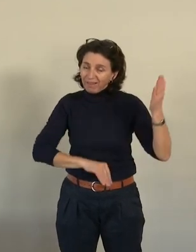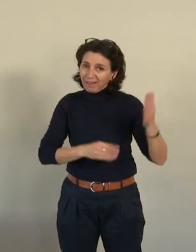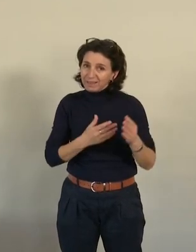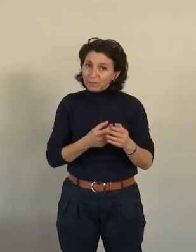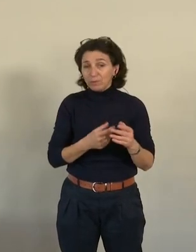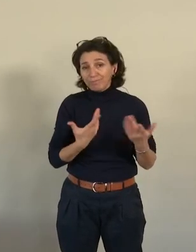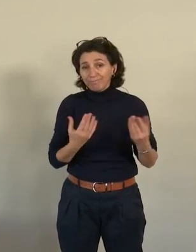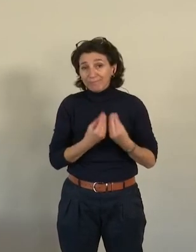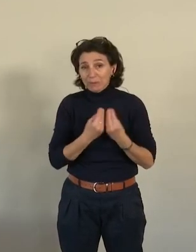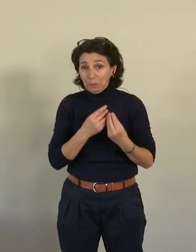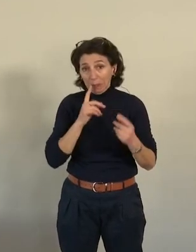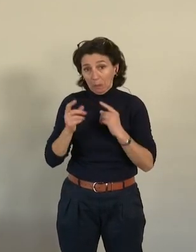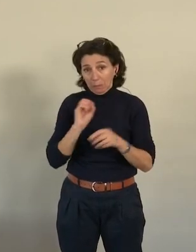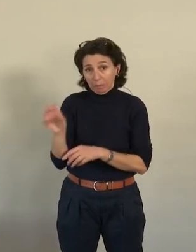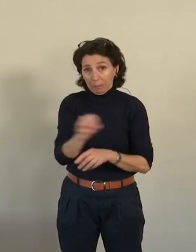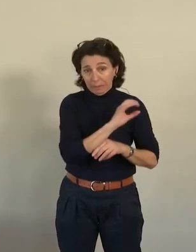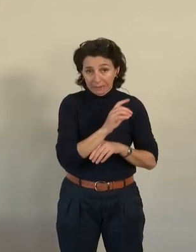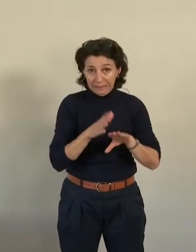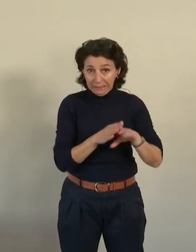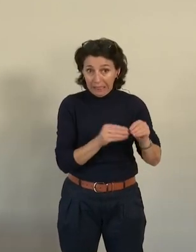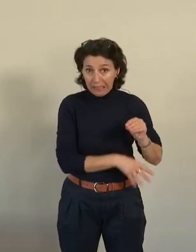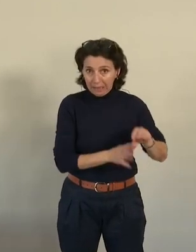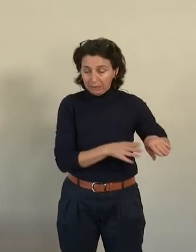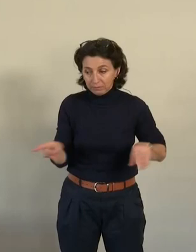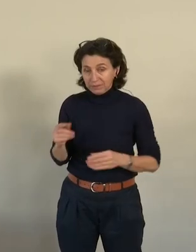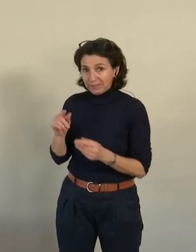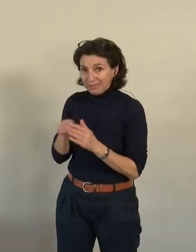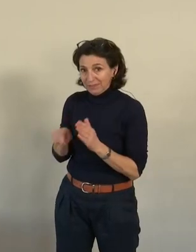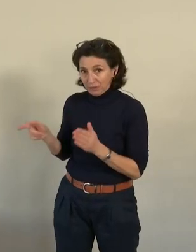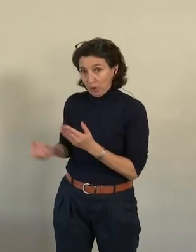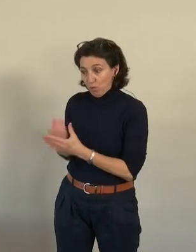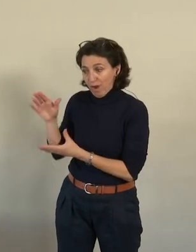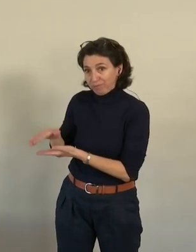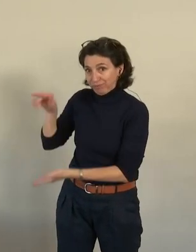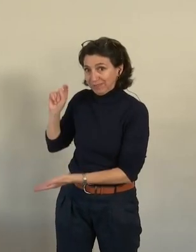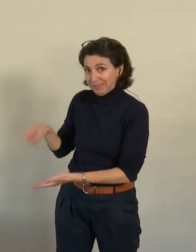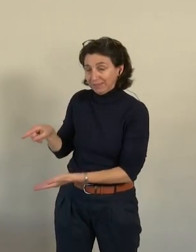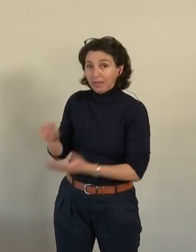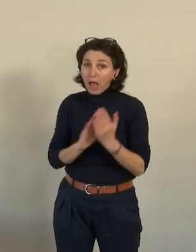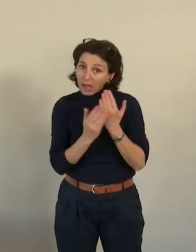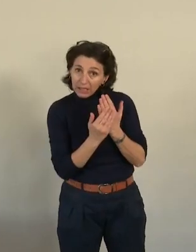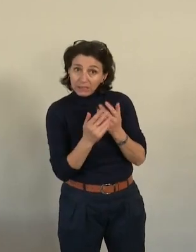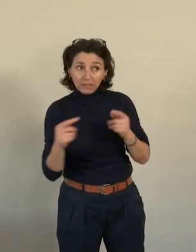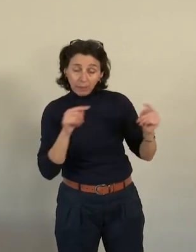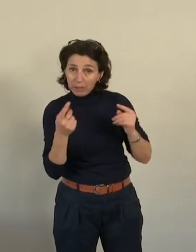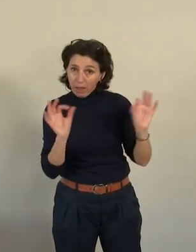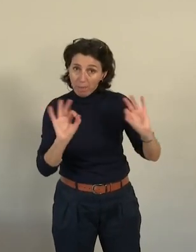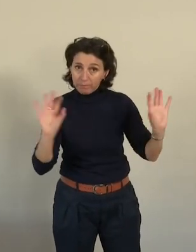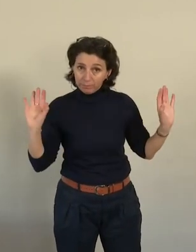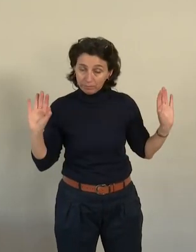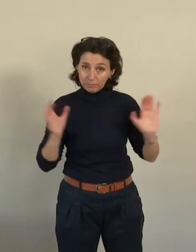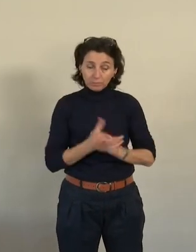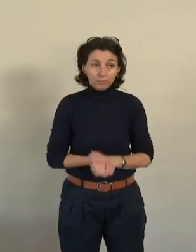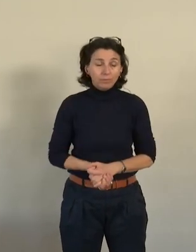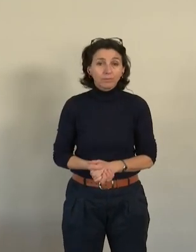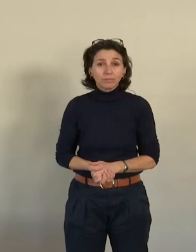hélas envoyée par erreur par les services mais qui a été rectifié dans dans la foulée donc il n'y a pas d'annexe à la délibération plusieurs